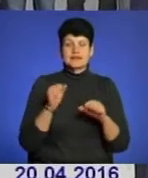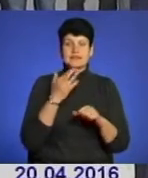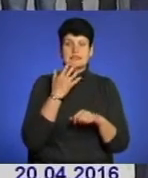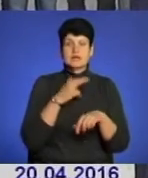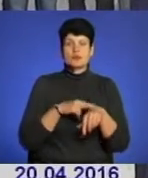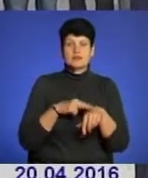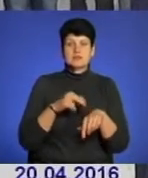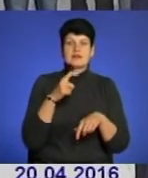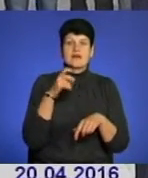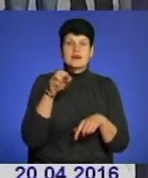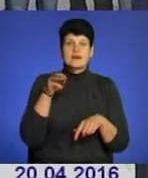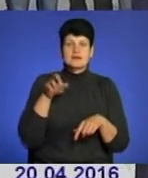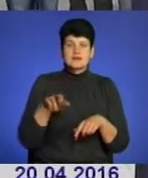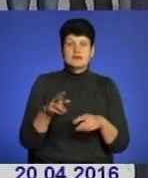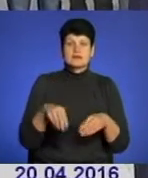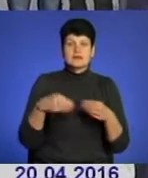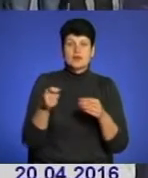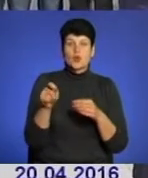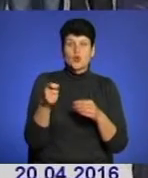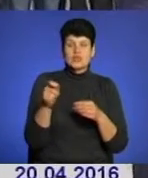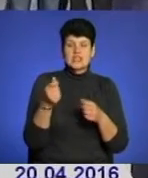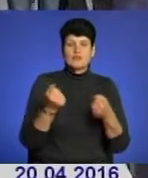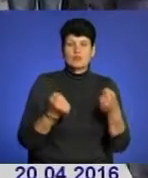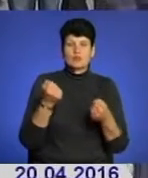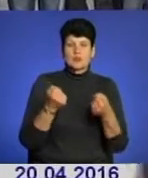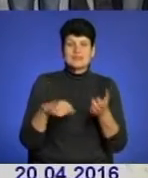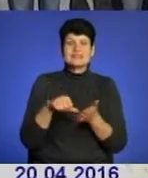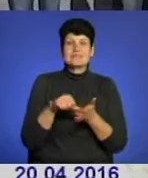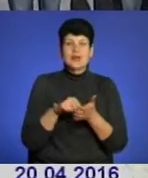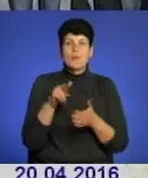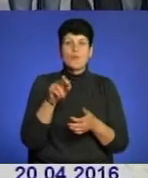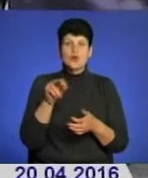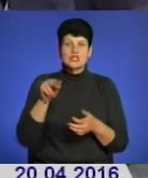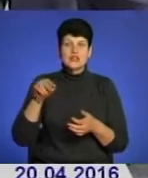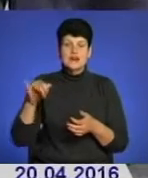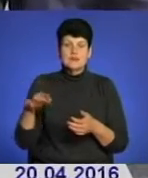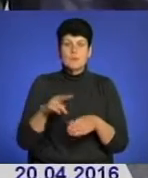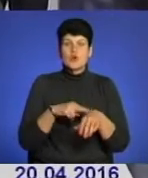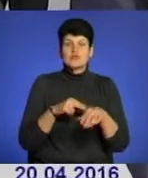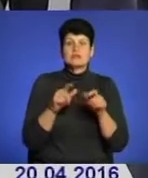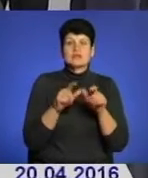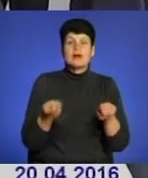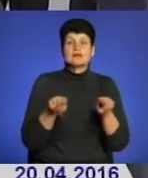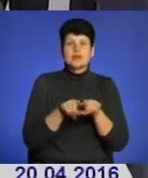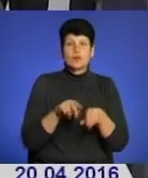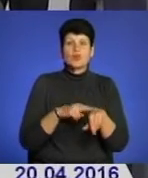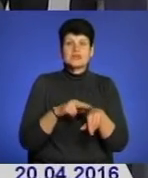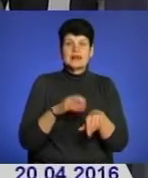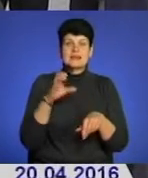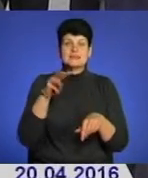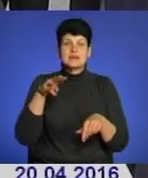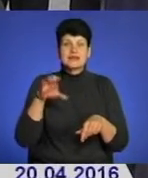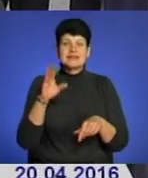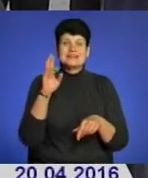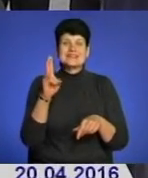поліції Хатія Деканоїдзе вручила ключі від автомобілів представникам Почаївської поліцейської станції, а також поліцейським СМТ «Скала»